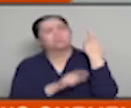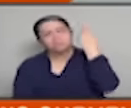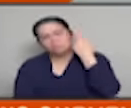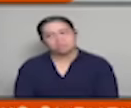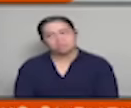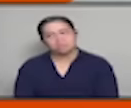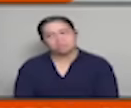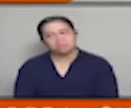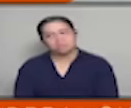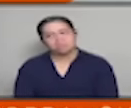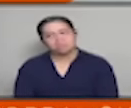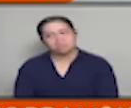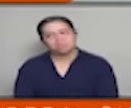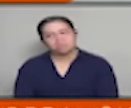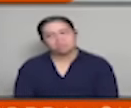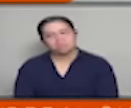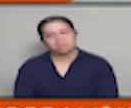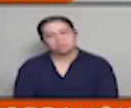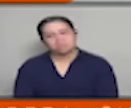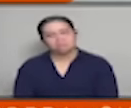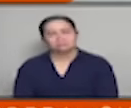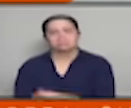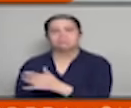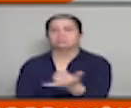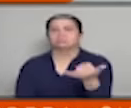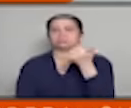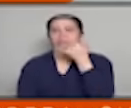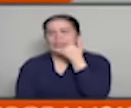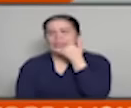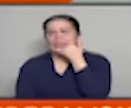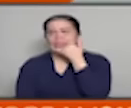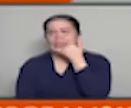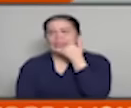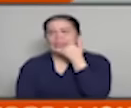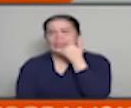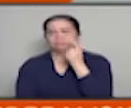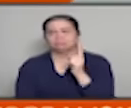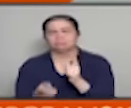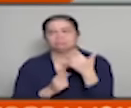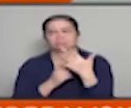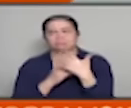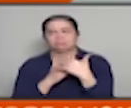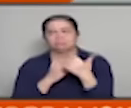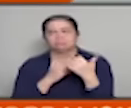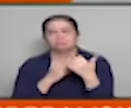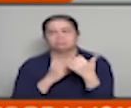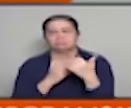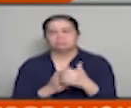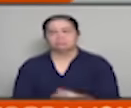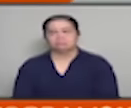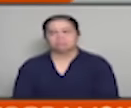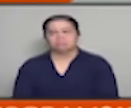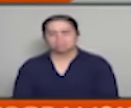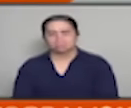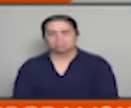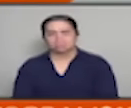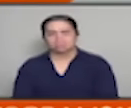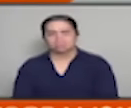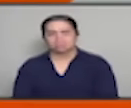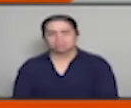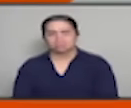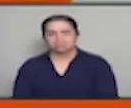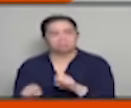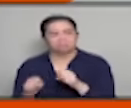reason na yun? Nung kung po sila tumawag po sa amin sa kwani, tinawag po ako ngayon, nang nadatnan ko lang po ron